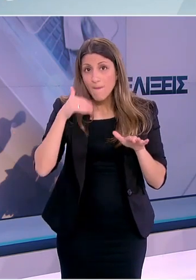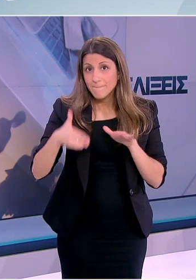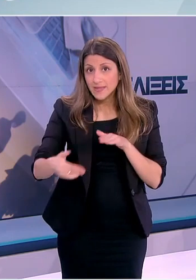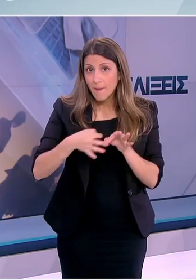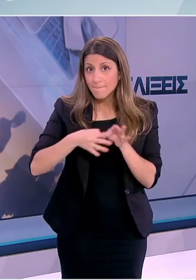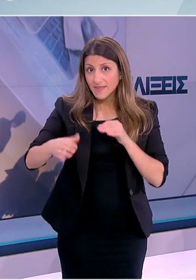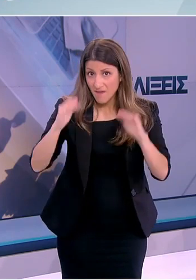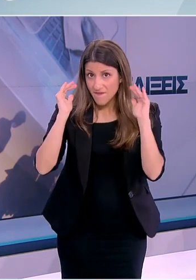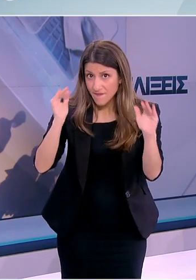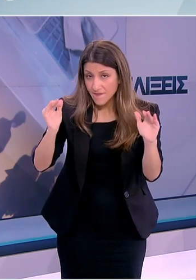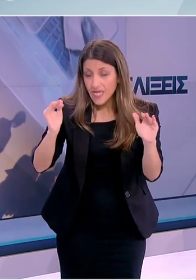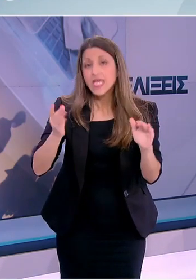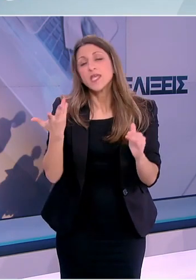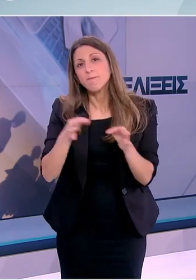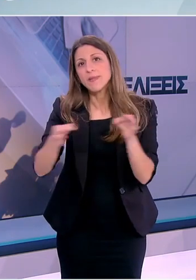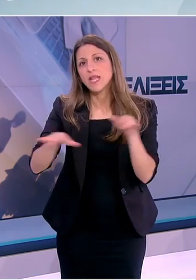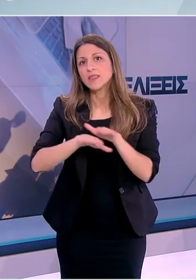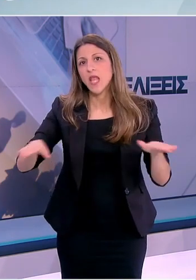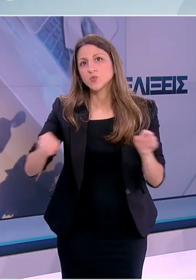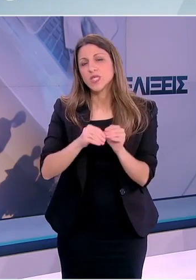τότε, ώστε να υπάρχει δίχτυ ασφαλείας?